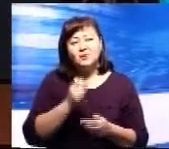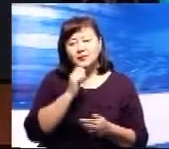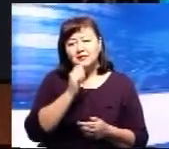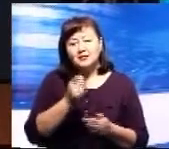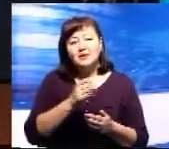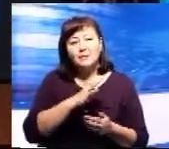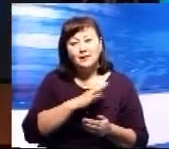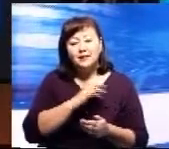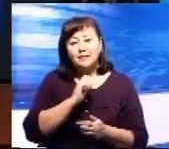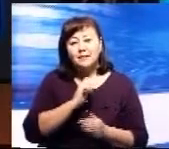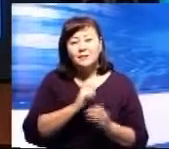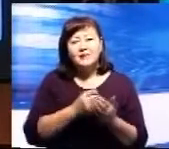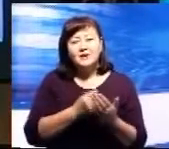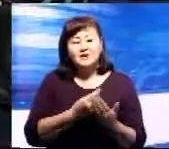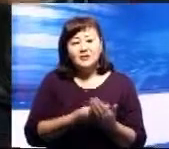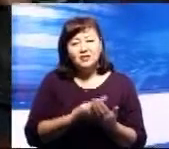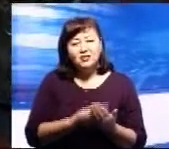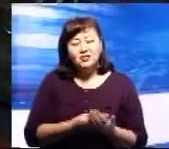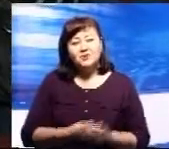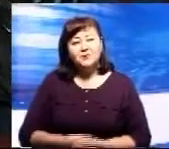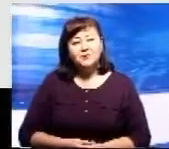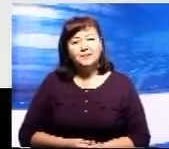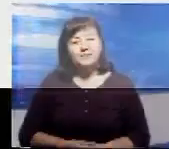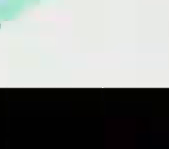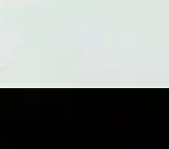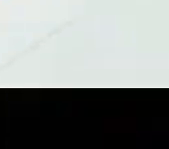Бакытгүл Казез, Елжан Макзумов, служба новостей семей.